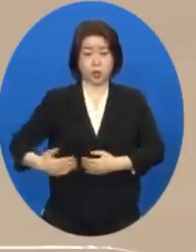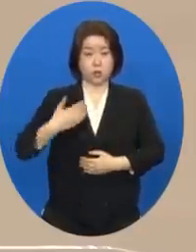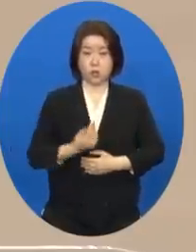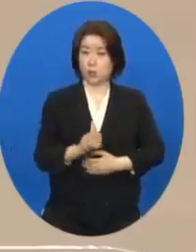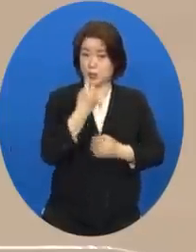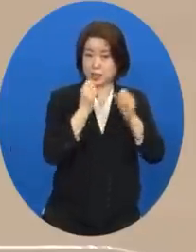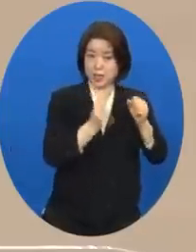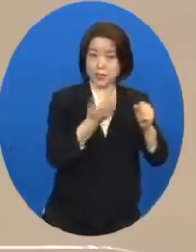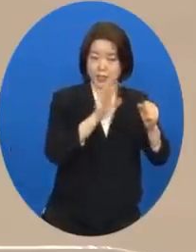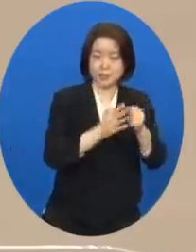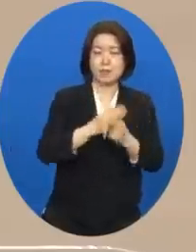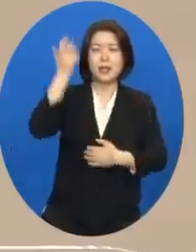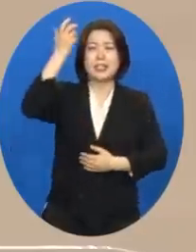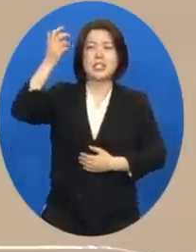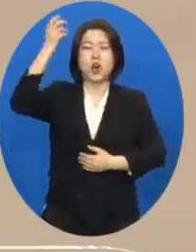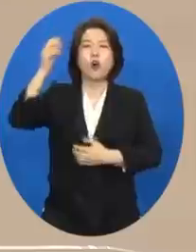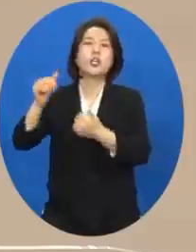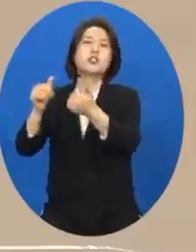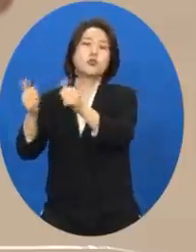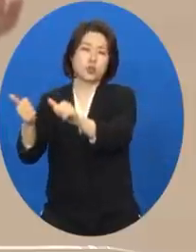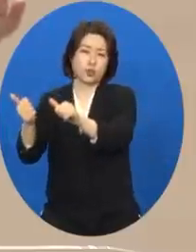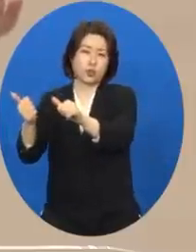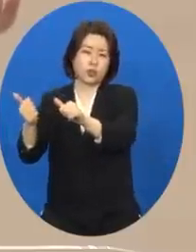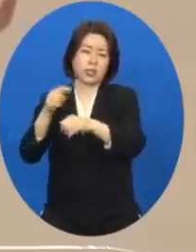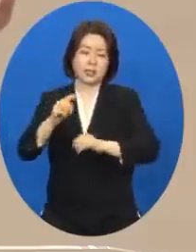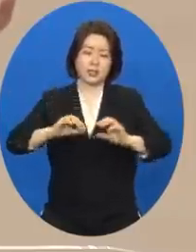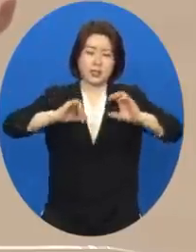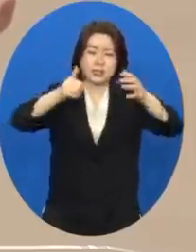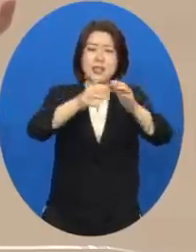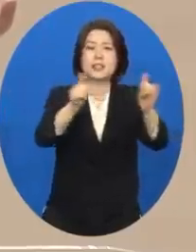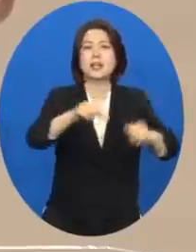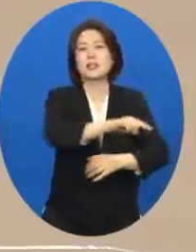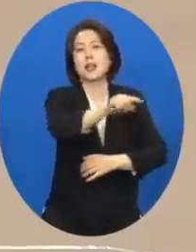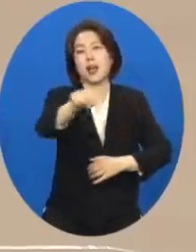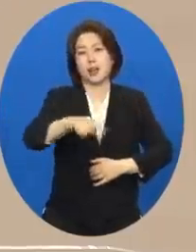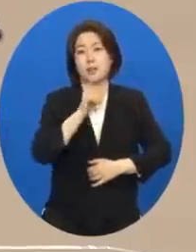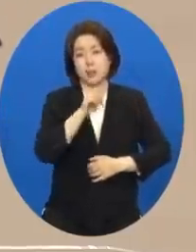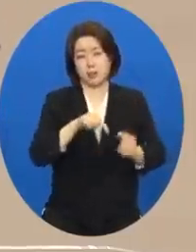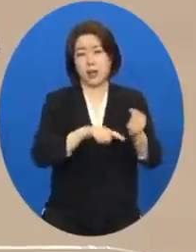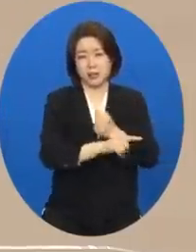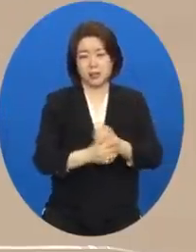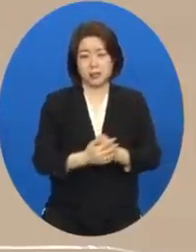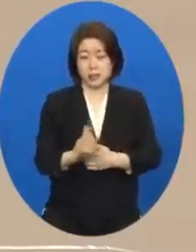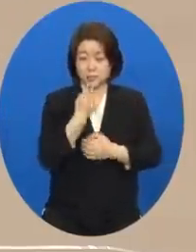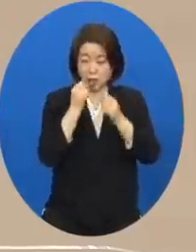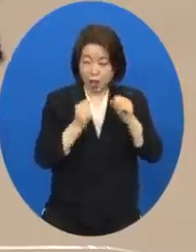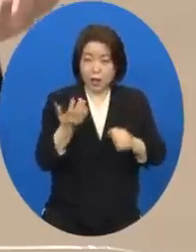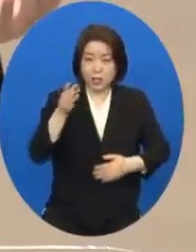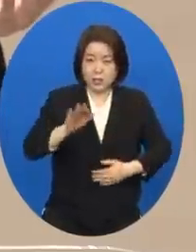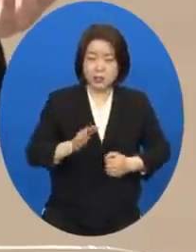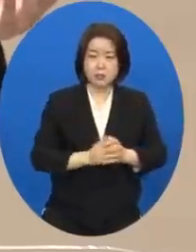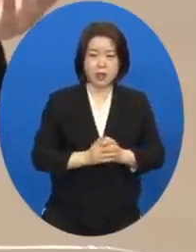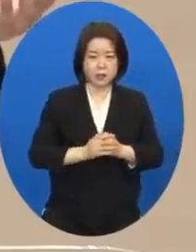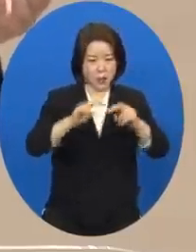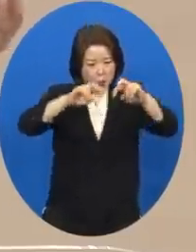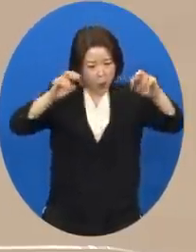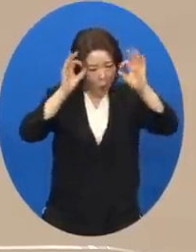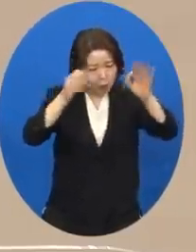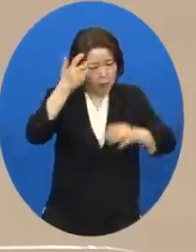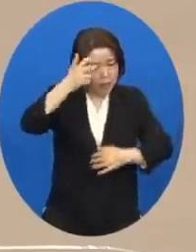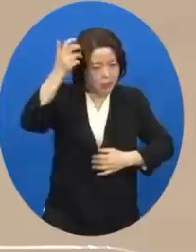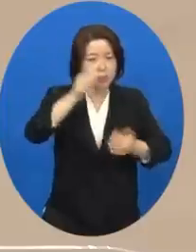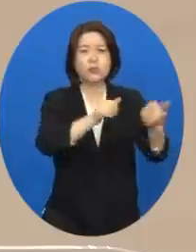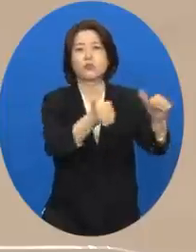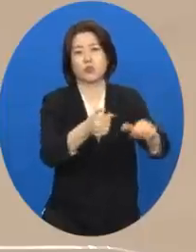영이 죽은 그런 세상 사람을 말합니다 살아 있지만 사실은 죽은 자의